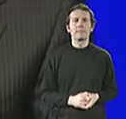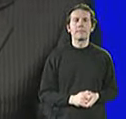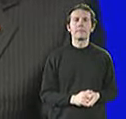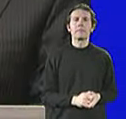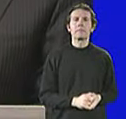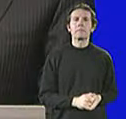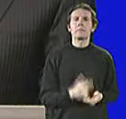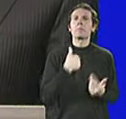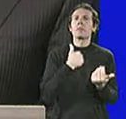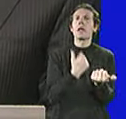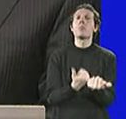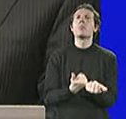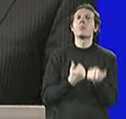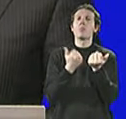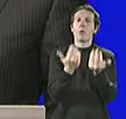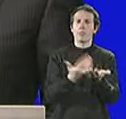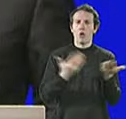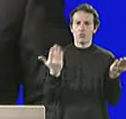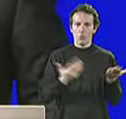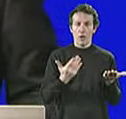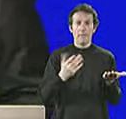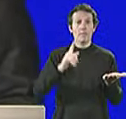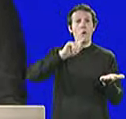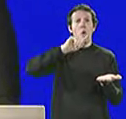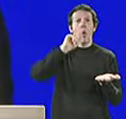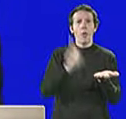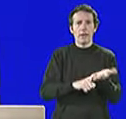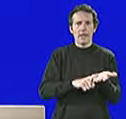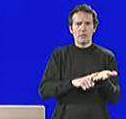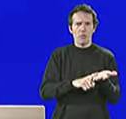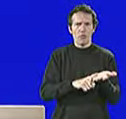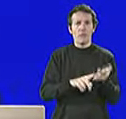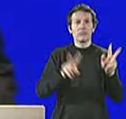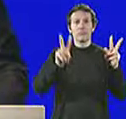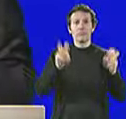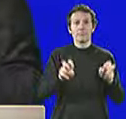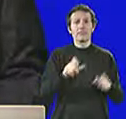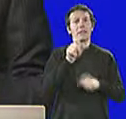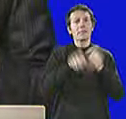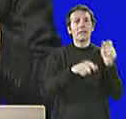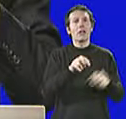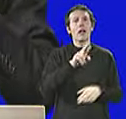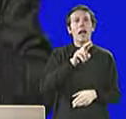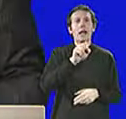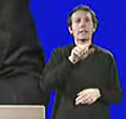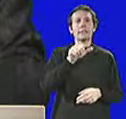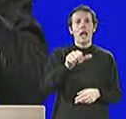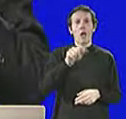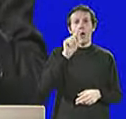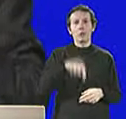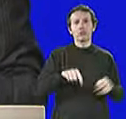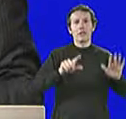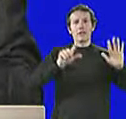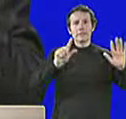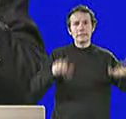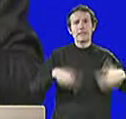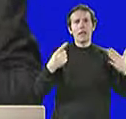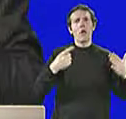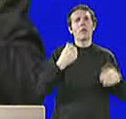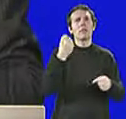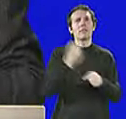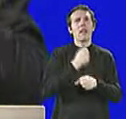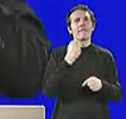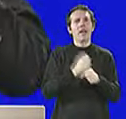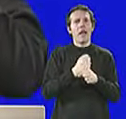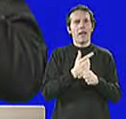généraliser l'obligation, je dis l'obligation, pour les titulaires du RSA de faire 7 heures d'activité